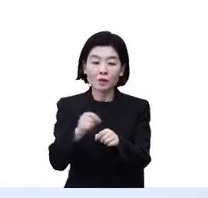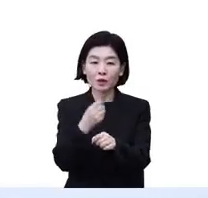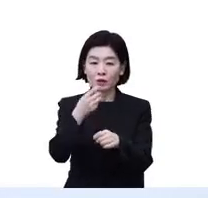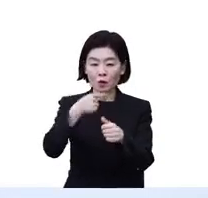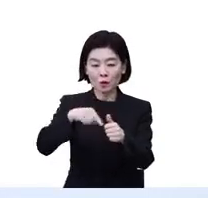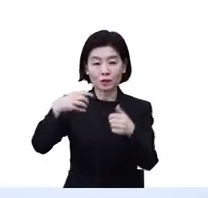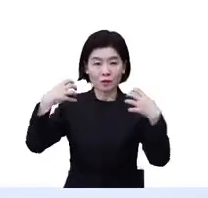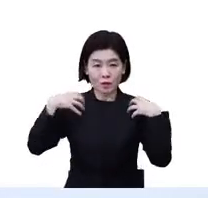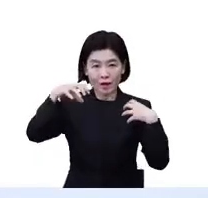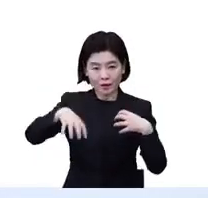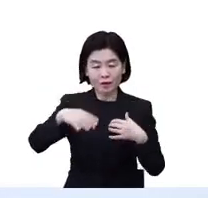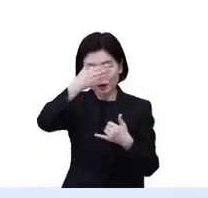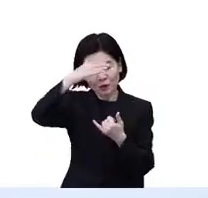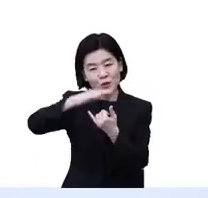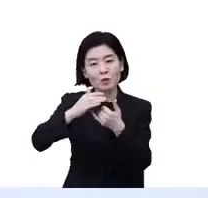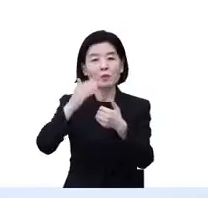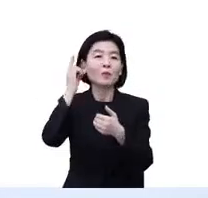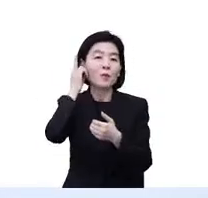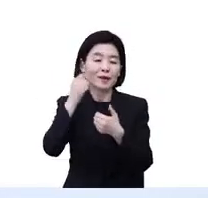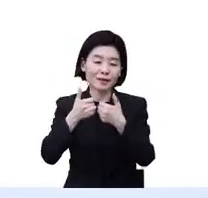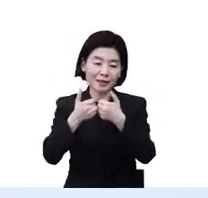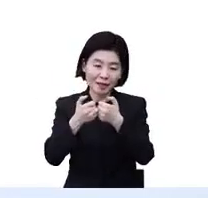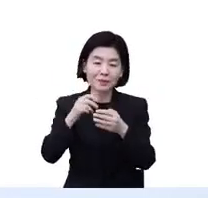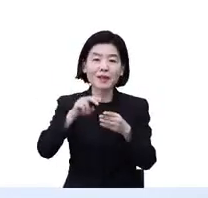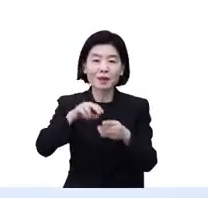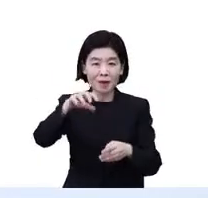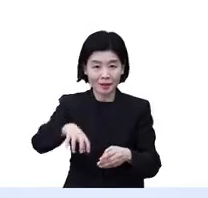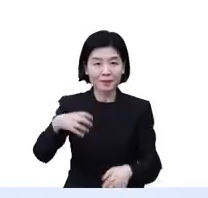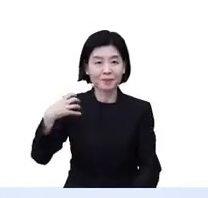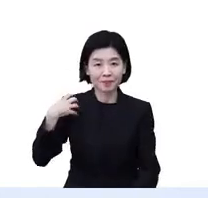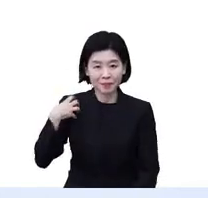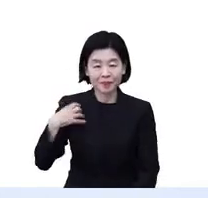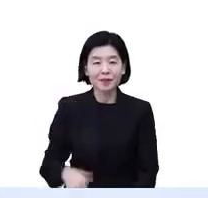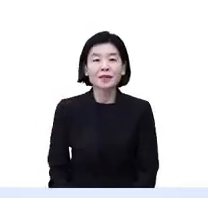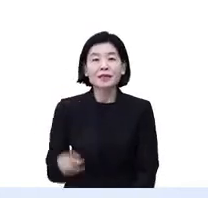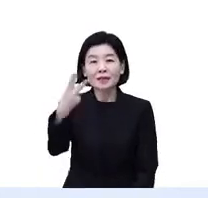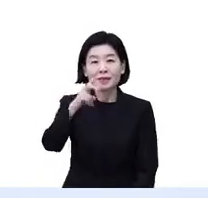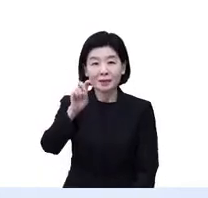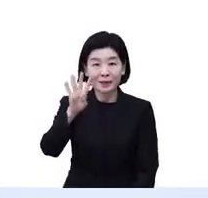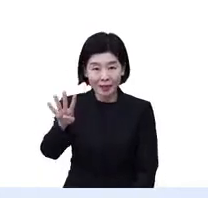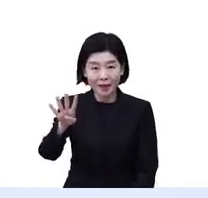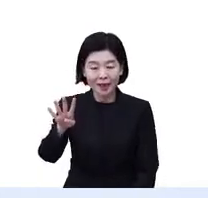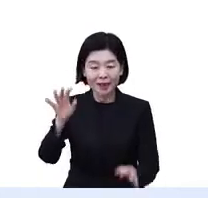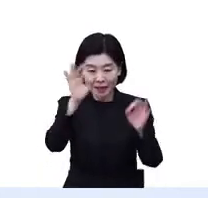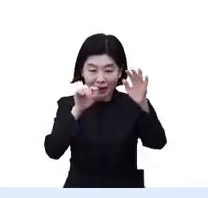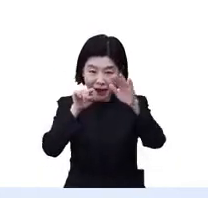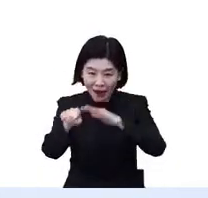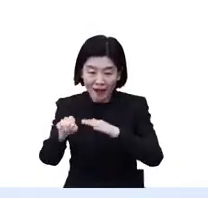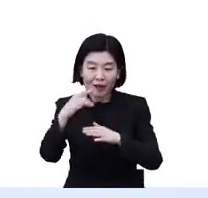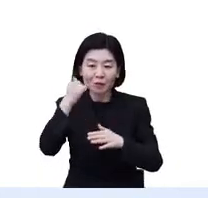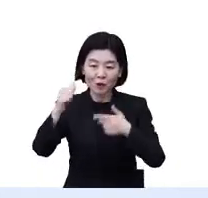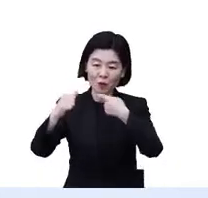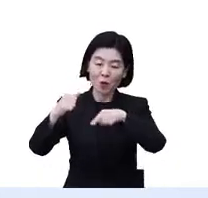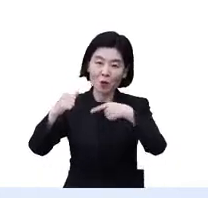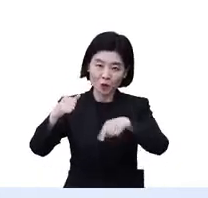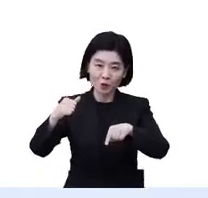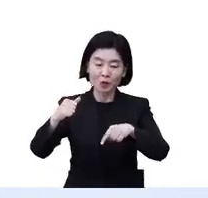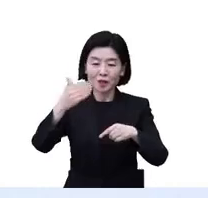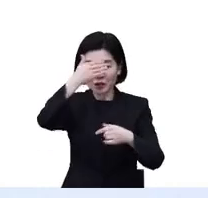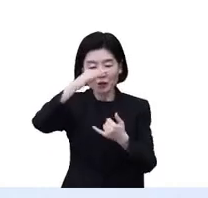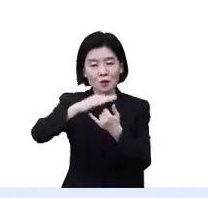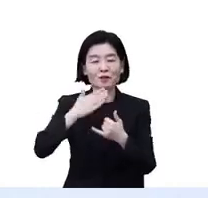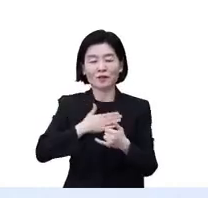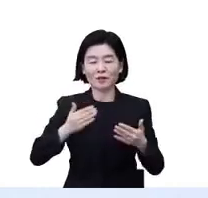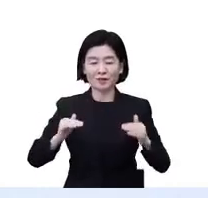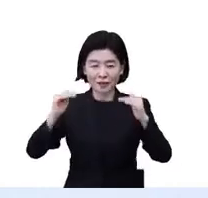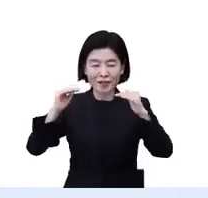상담센터가 주관하는 2024년 찾아가는 학부모 교육 청정콘에 오신 여러분 모두 환영합니다. 저는 오늘